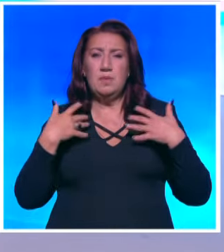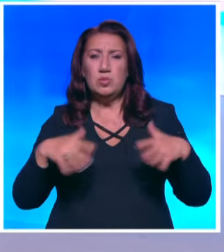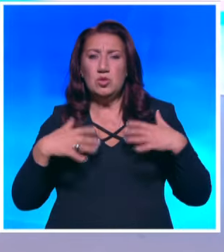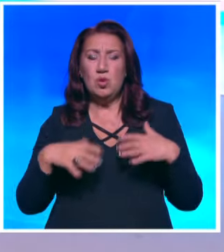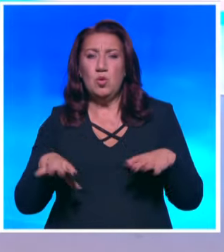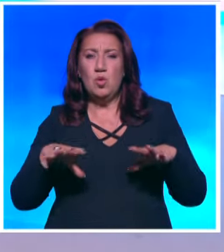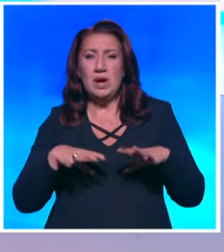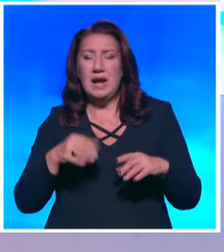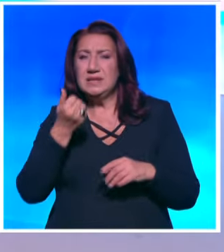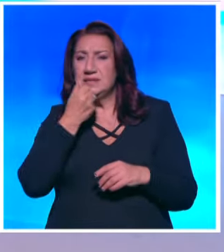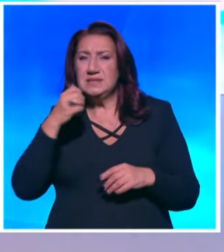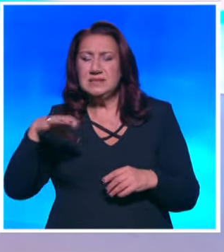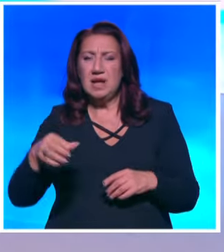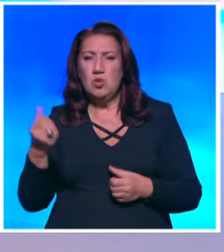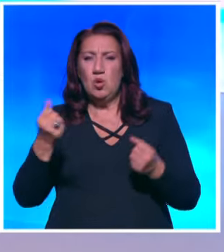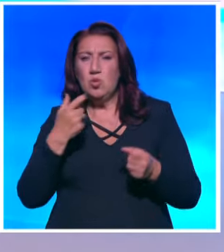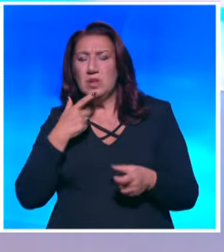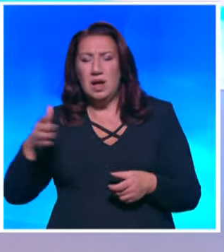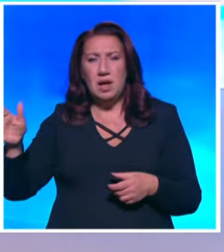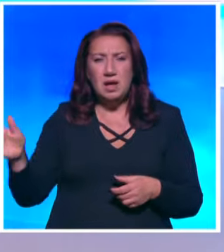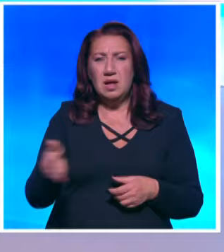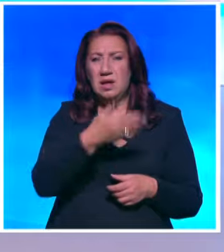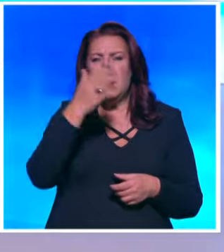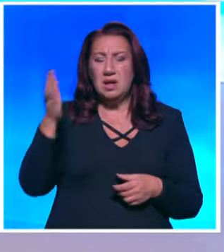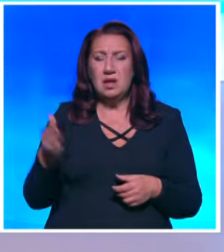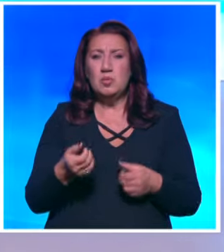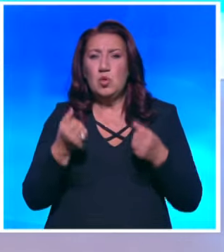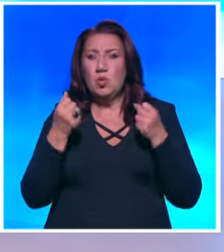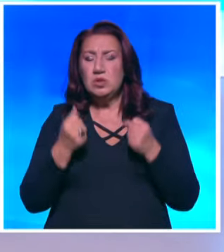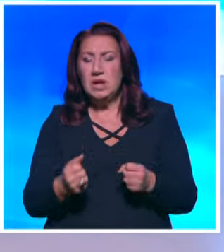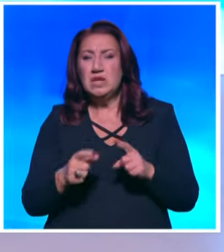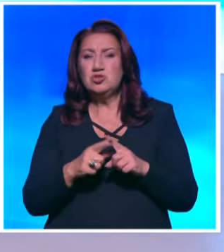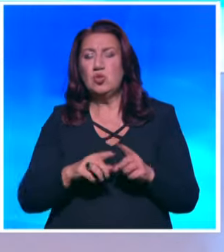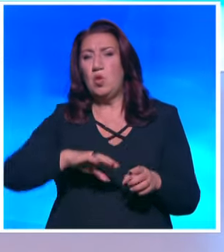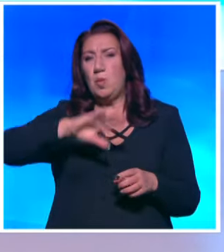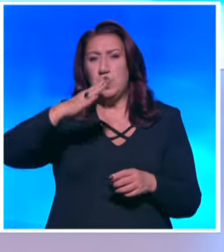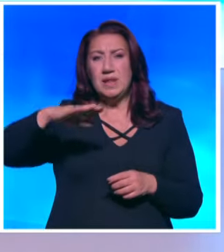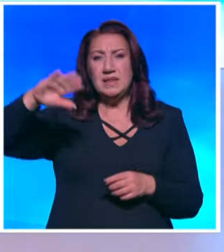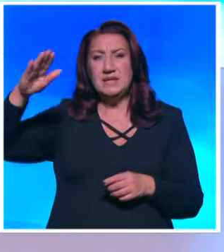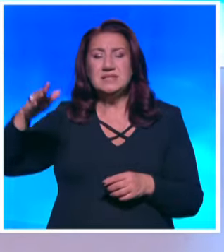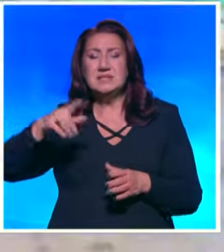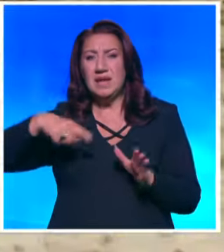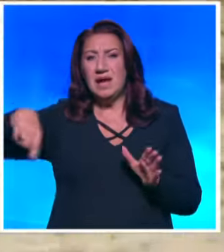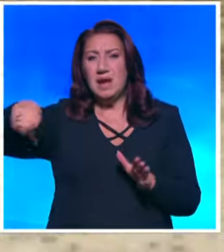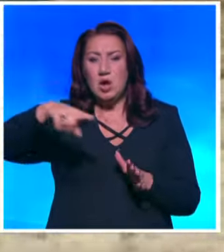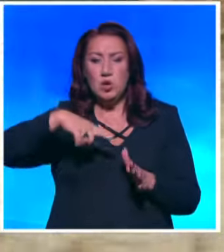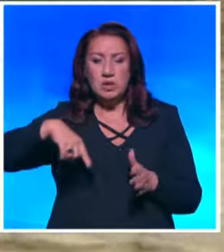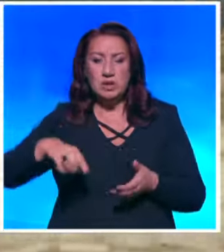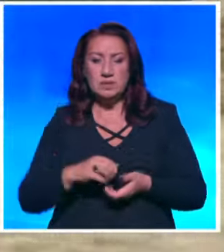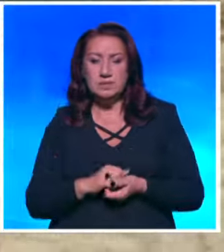и отнесоха стотици автомобили, като особено тежко засегнати са планинските райони.